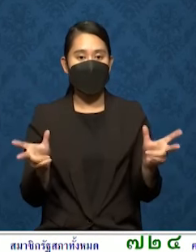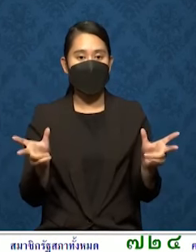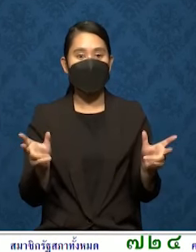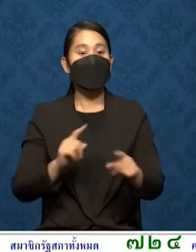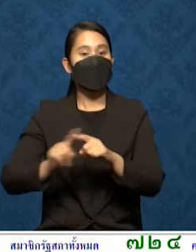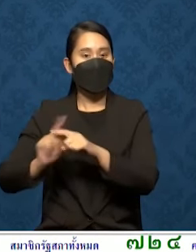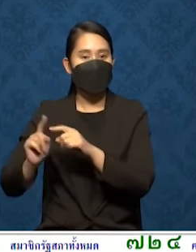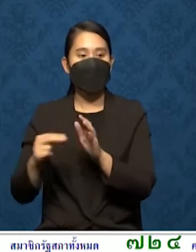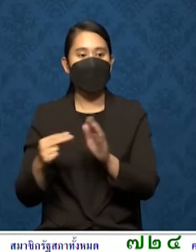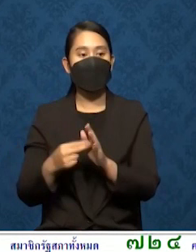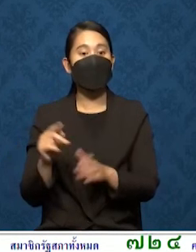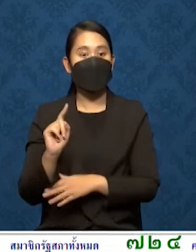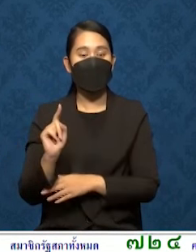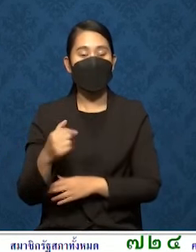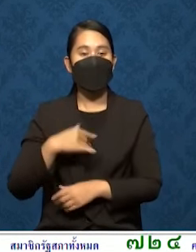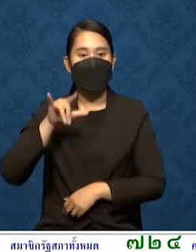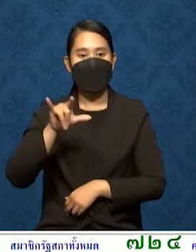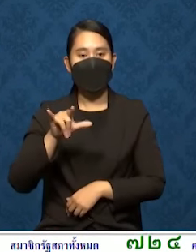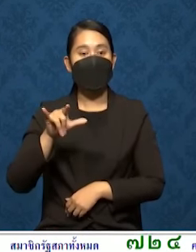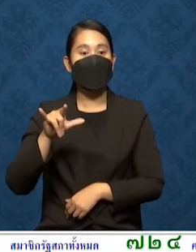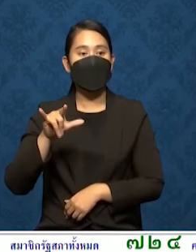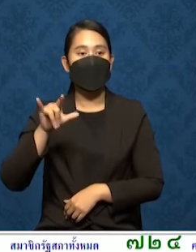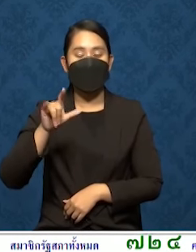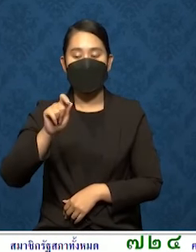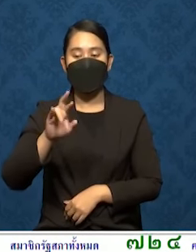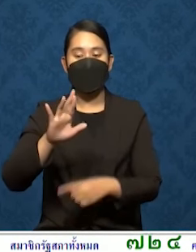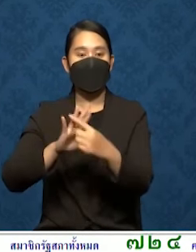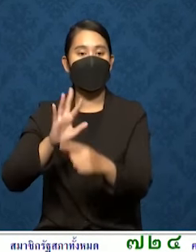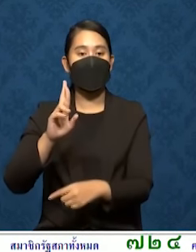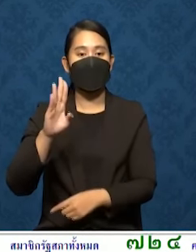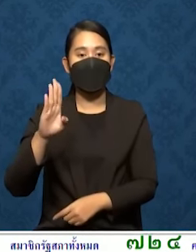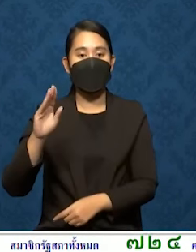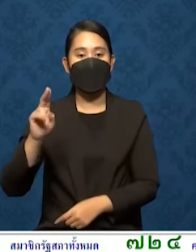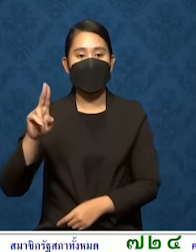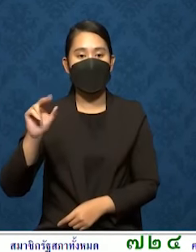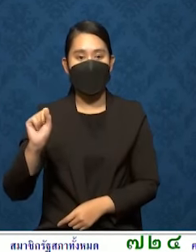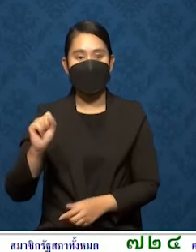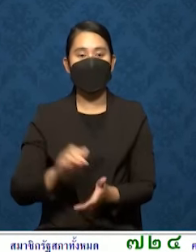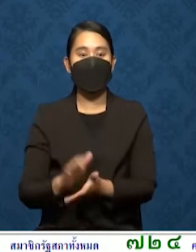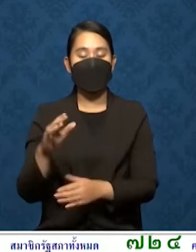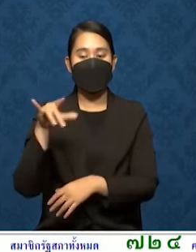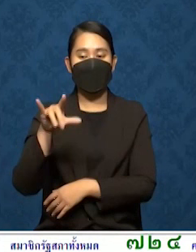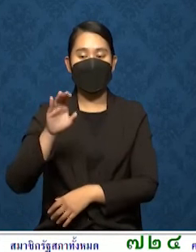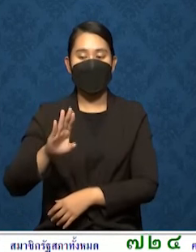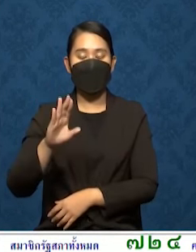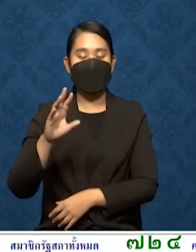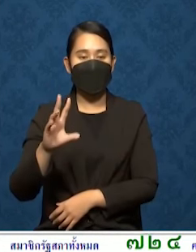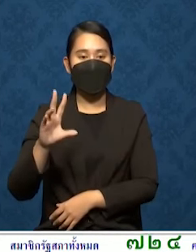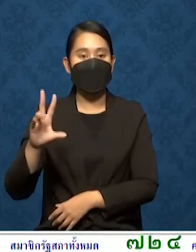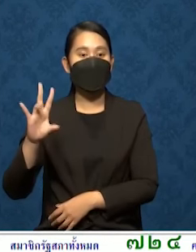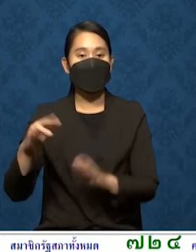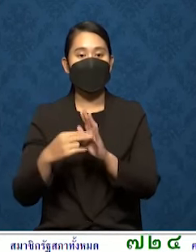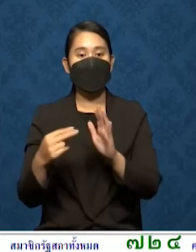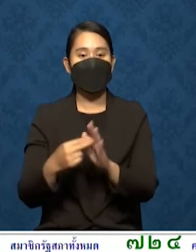ที่เป็นเครื่องบินใบพัดเนี่ยเครื่องบินที่เป็น Airbus 320เครื่องบินที่เป็น Boeing 737ซึ่งเป็นขนาดกล